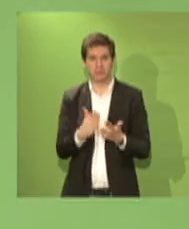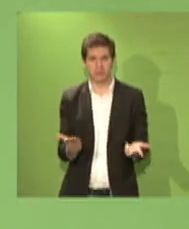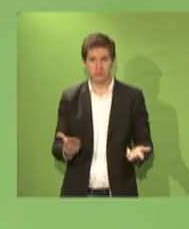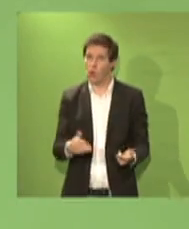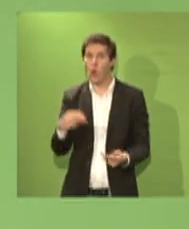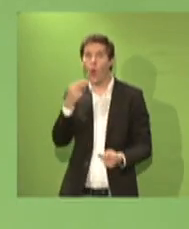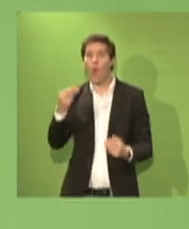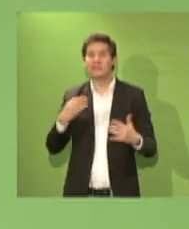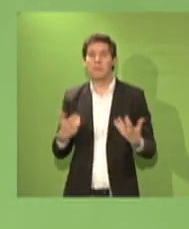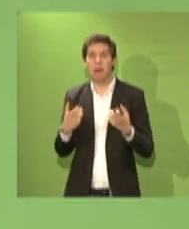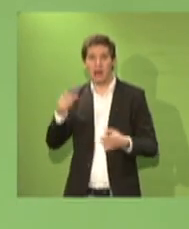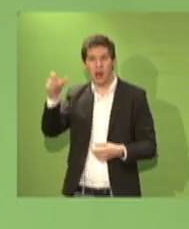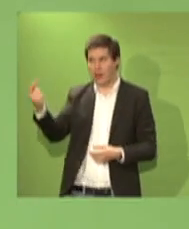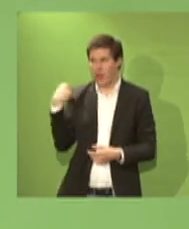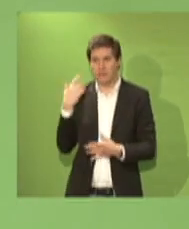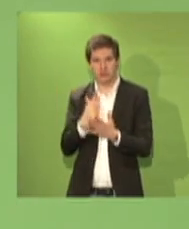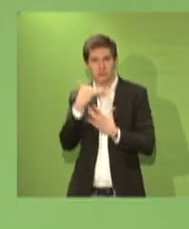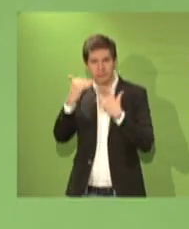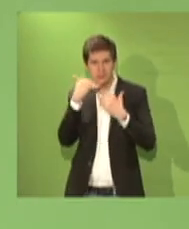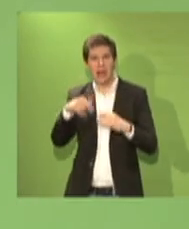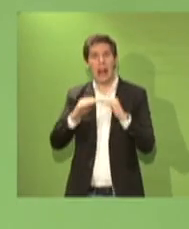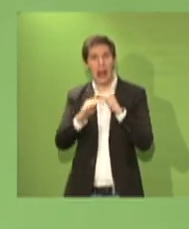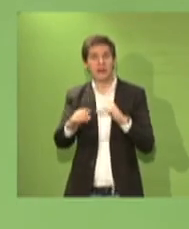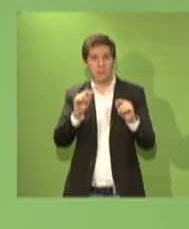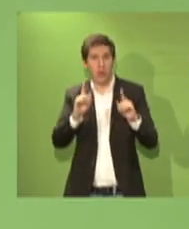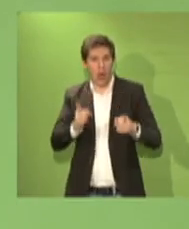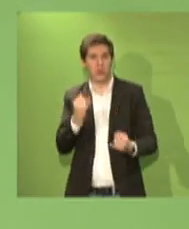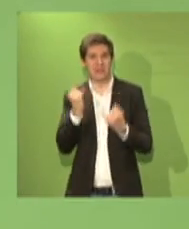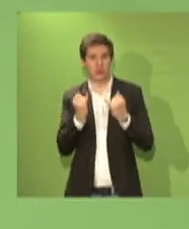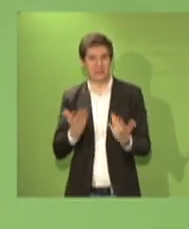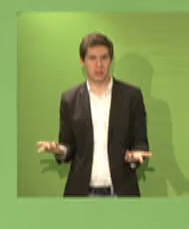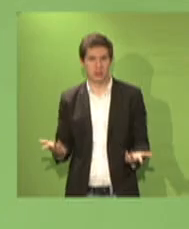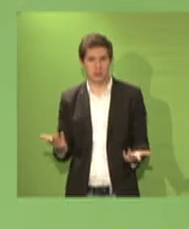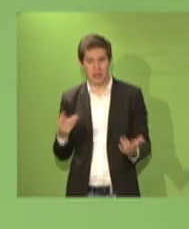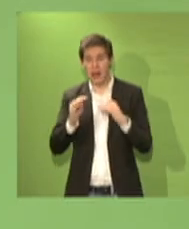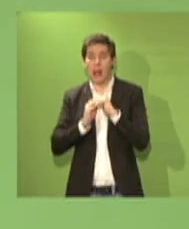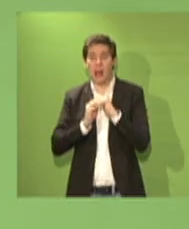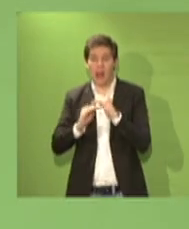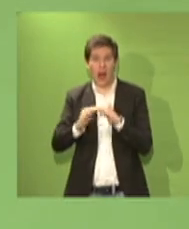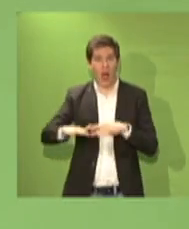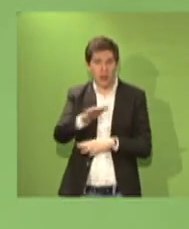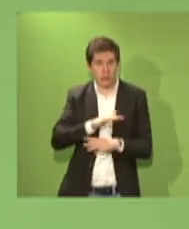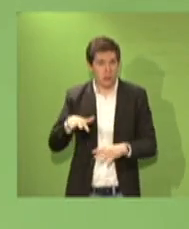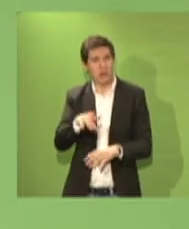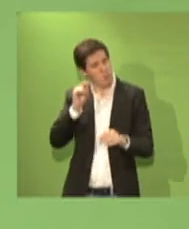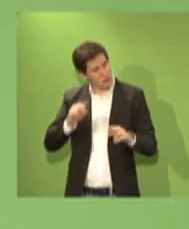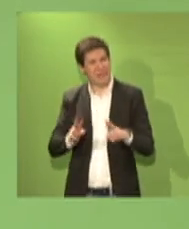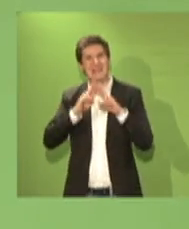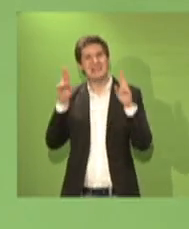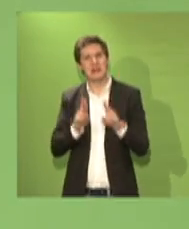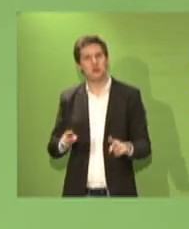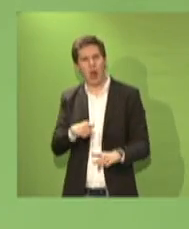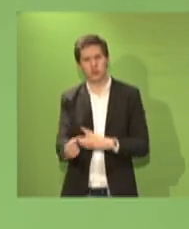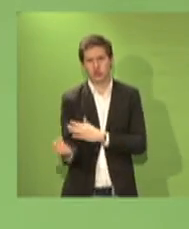es gesagt, sind Industriestandorte. Ländliche Räume beherbergen eine international